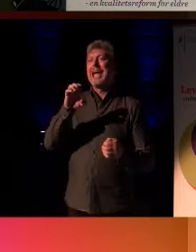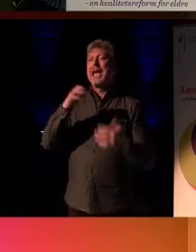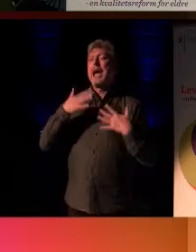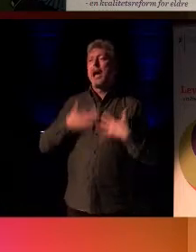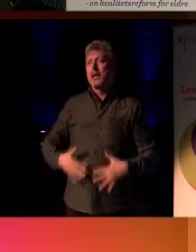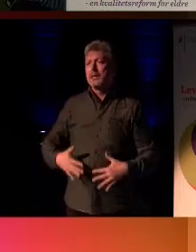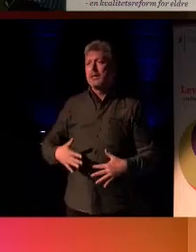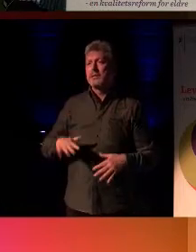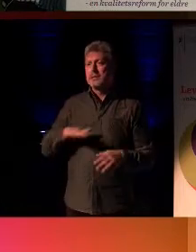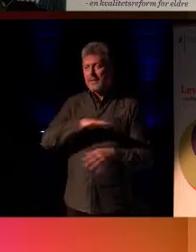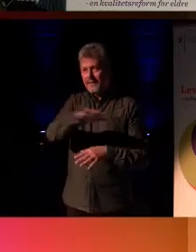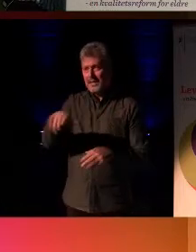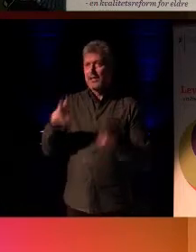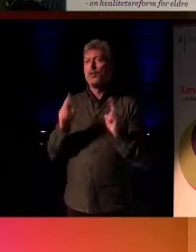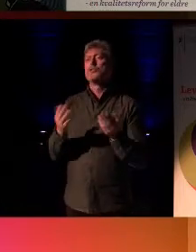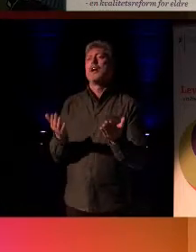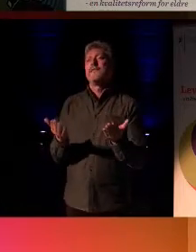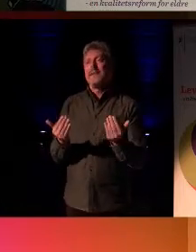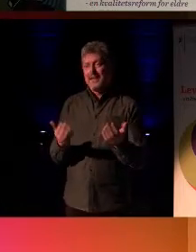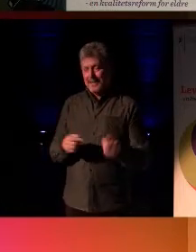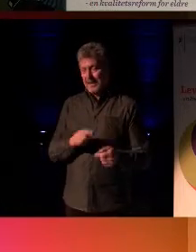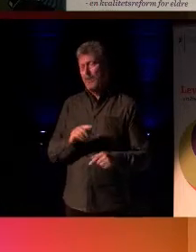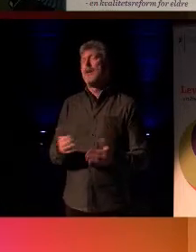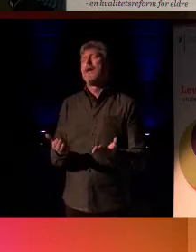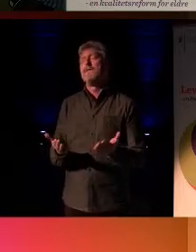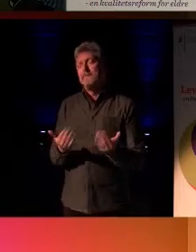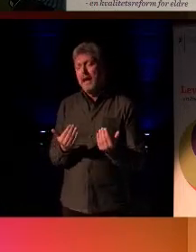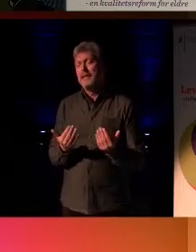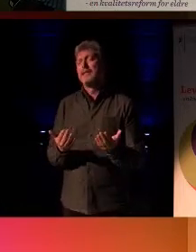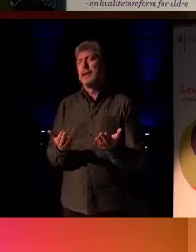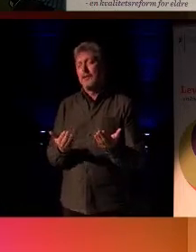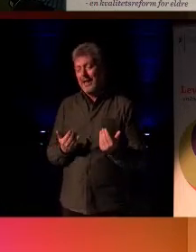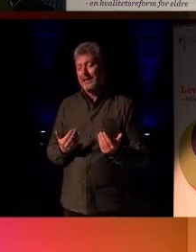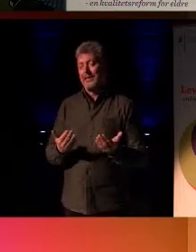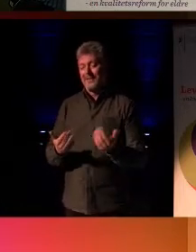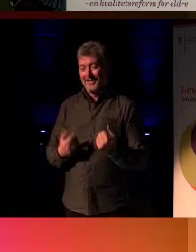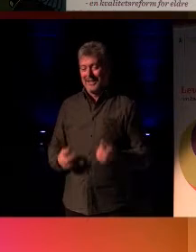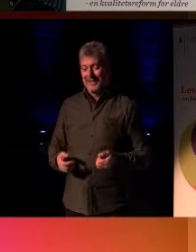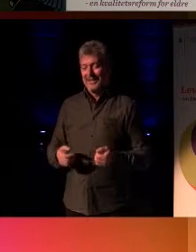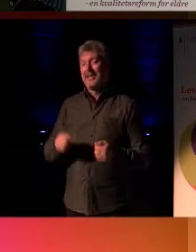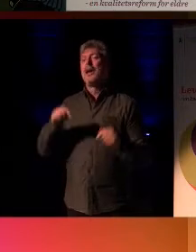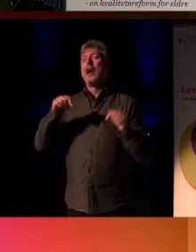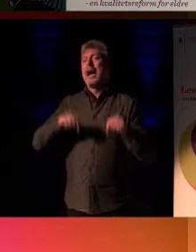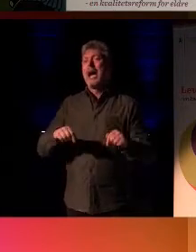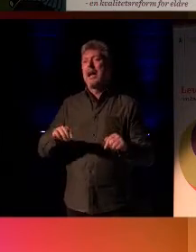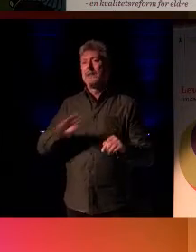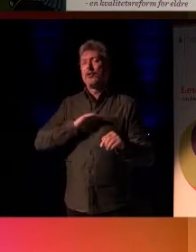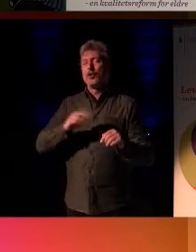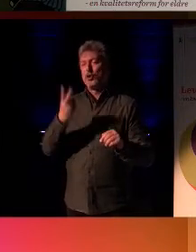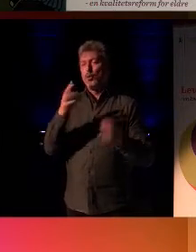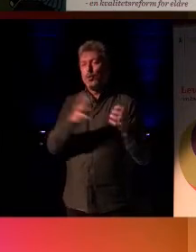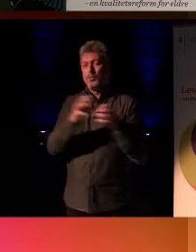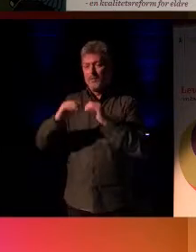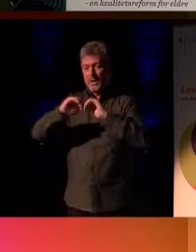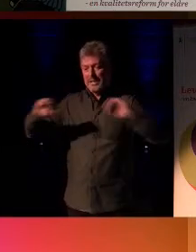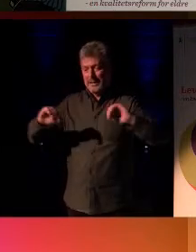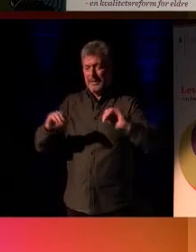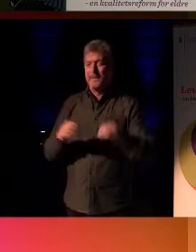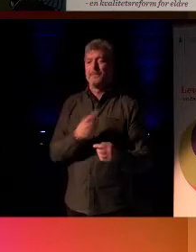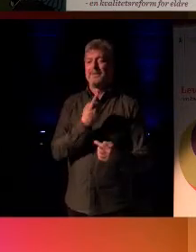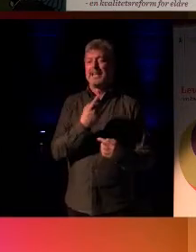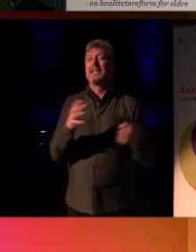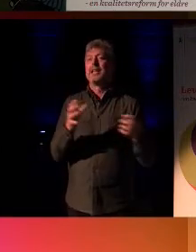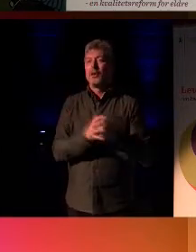e-helsefeltet så venter vi også, vi har I hvert fall ventet lenge. Men her synes jeg vi skal skille på to grupper. Den ene